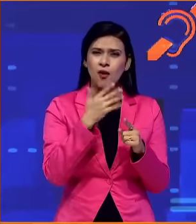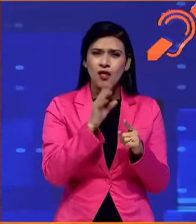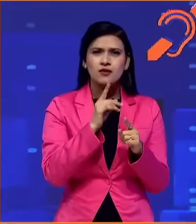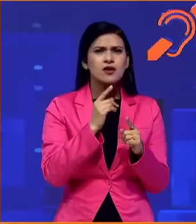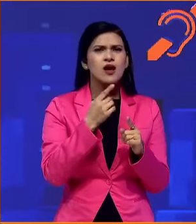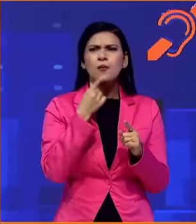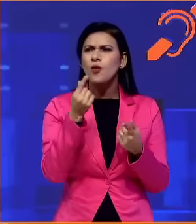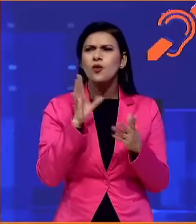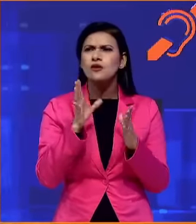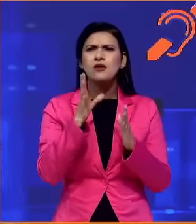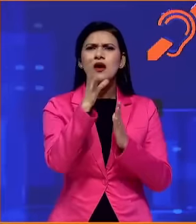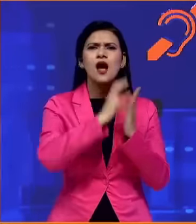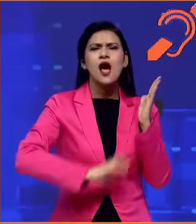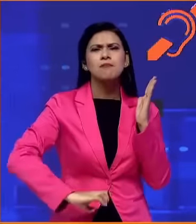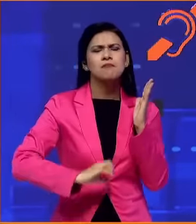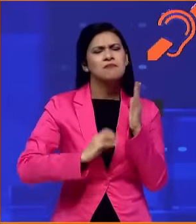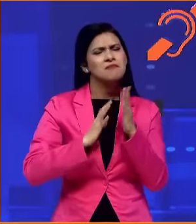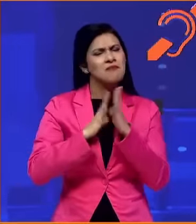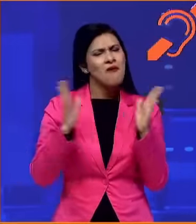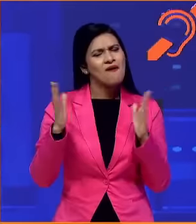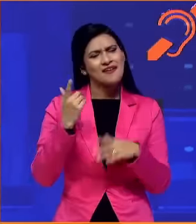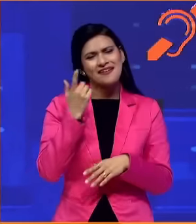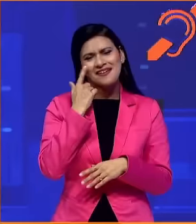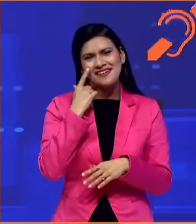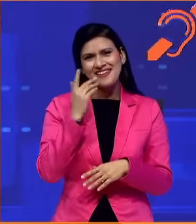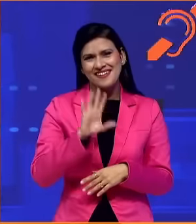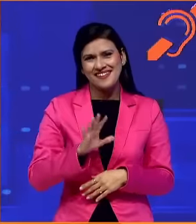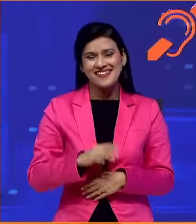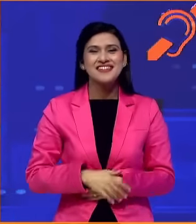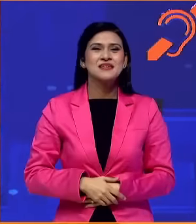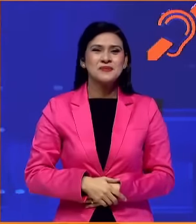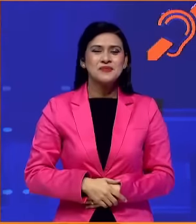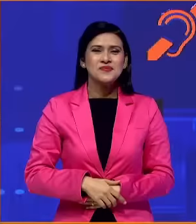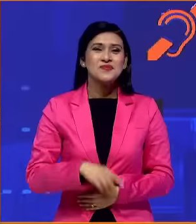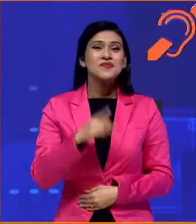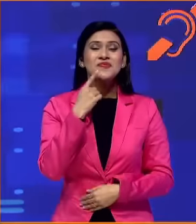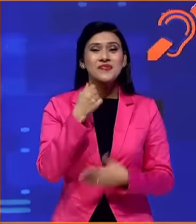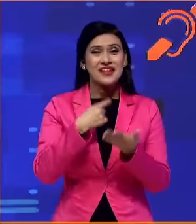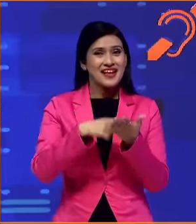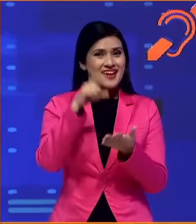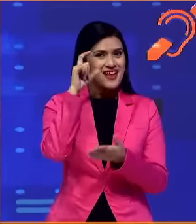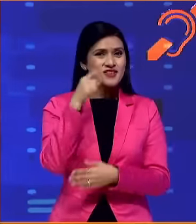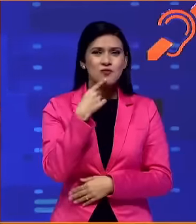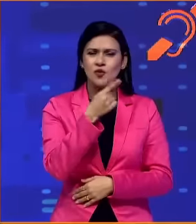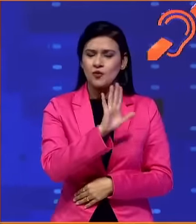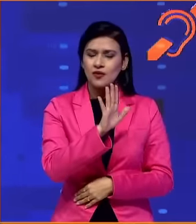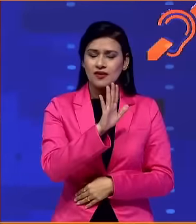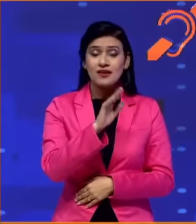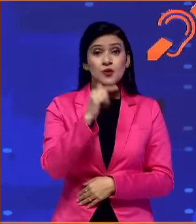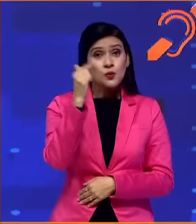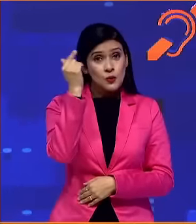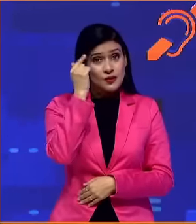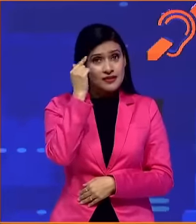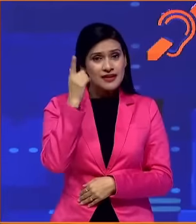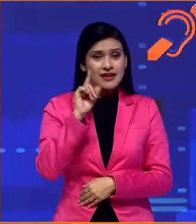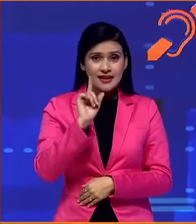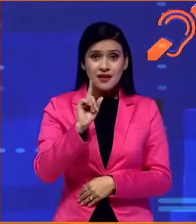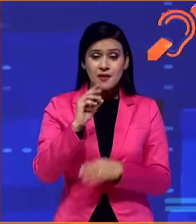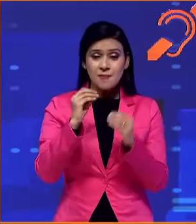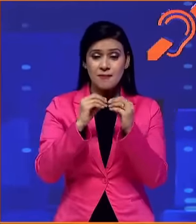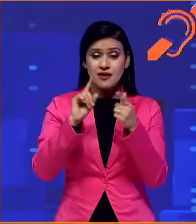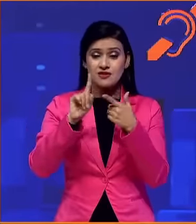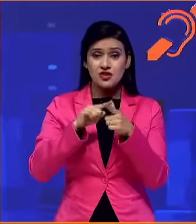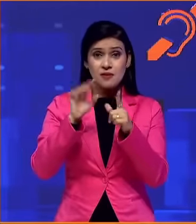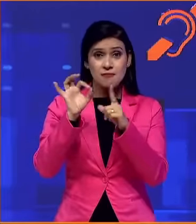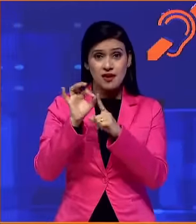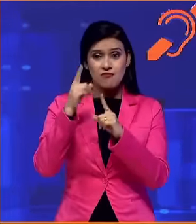कुछकहाहीनहो।खैर,यहसबतो समयकीबातहै। मैंआपकी गलतफहमीकोदूरकरनाचाहताहूं।अपने दिमागसेयहबातनिकालदें